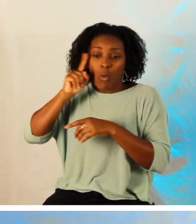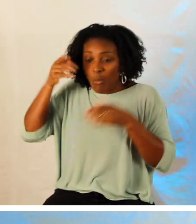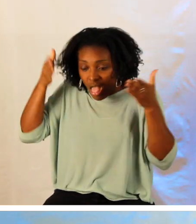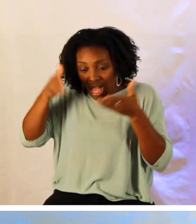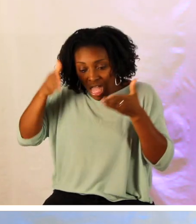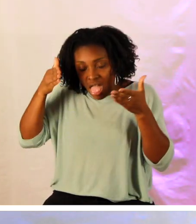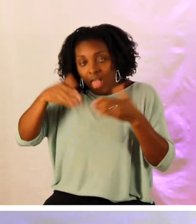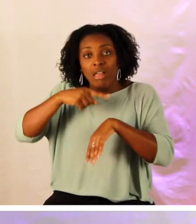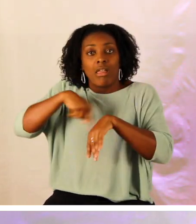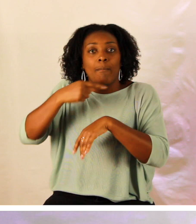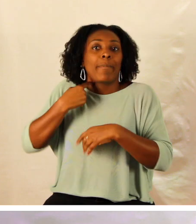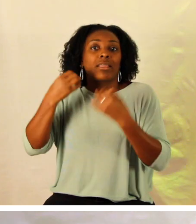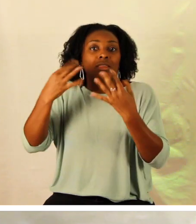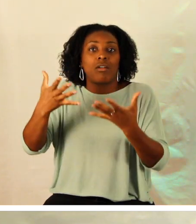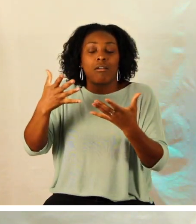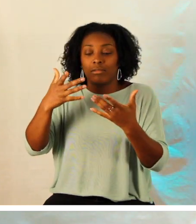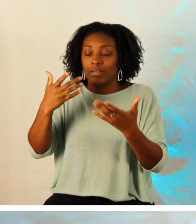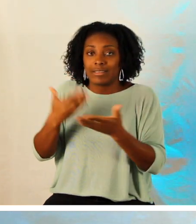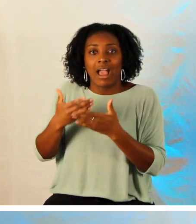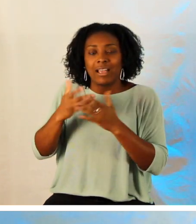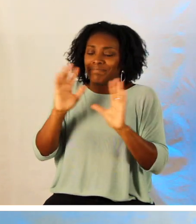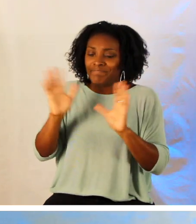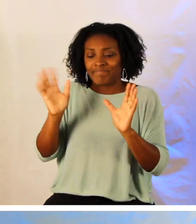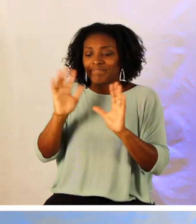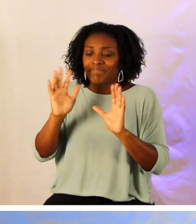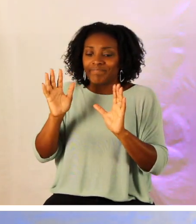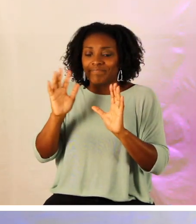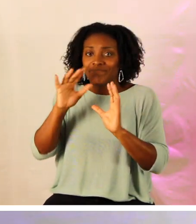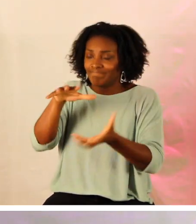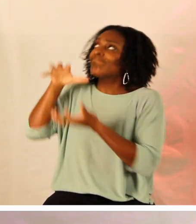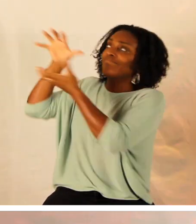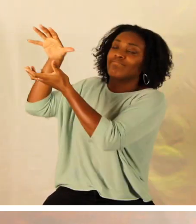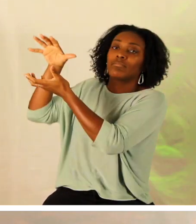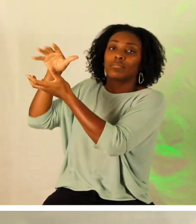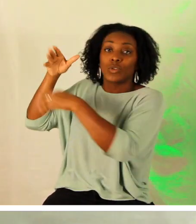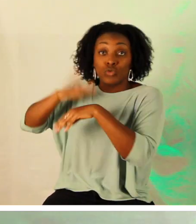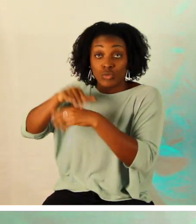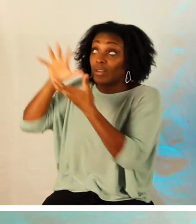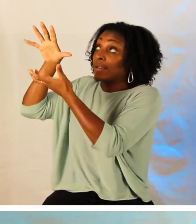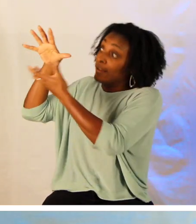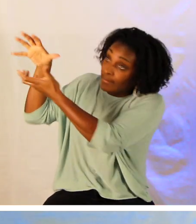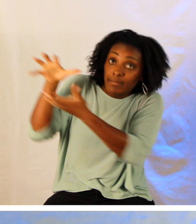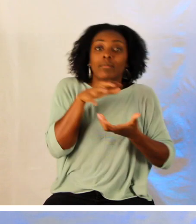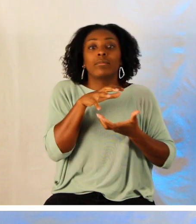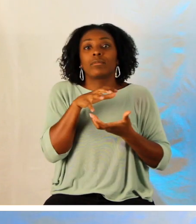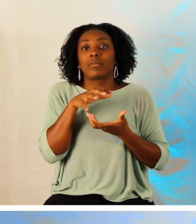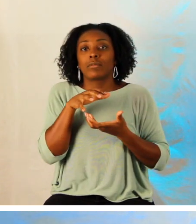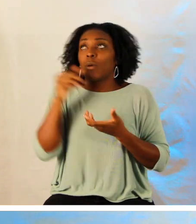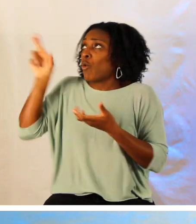trucs qui ne valent pas la peine, quoi. Et que le Seigneur te dit, mais tu m'avais dit que tu laisserais ça de côté et tu y es